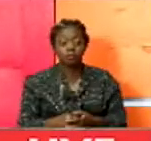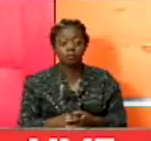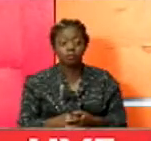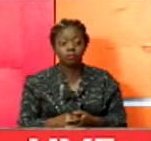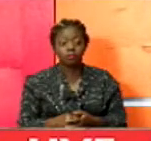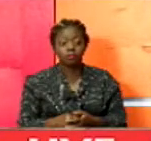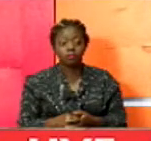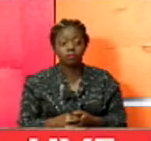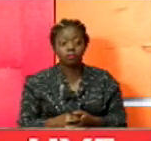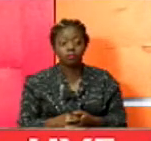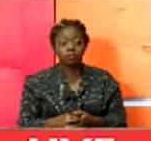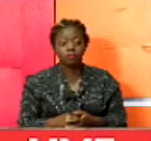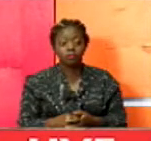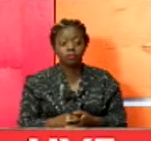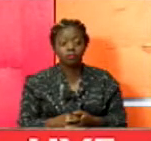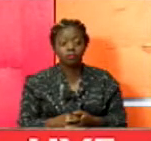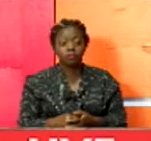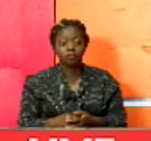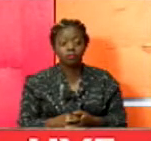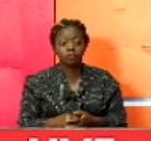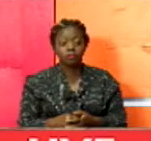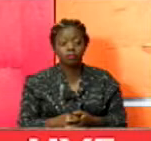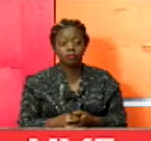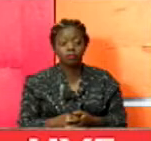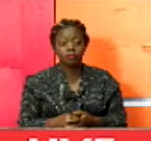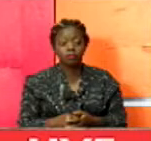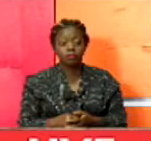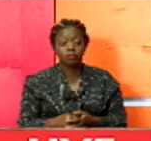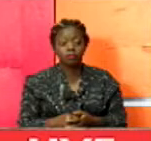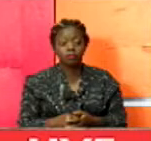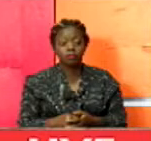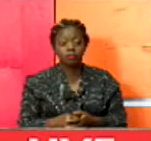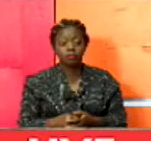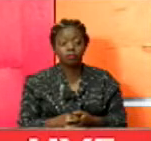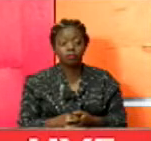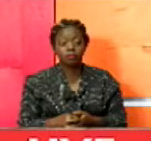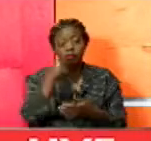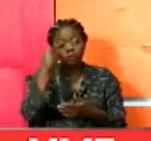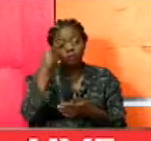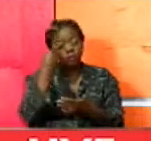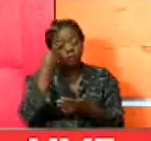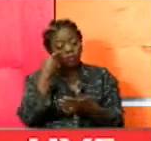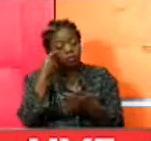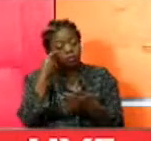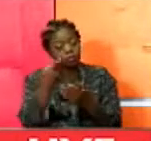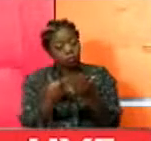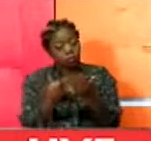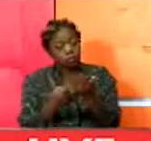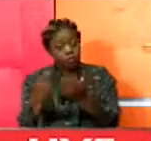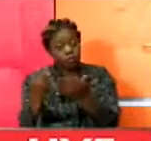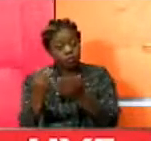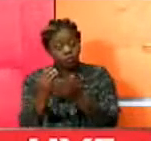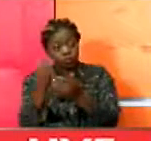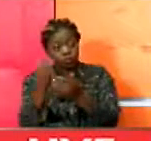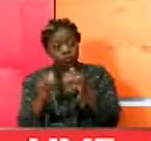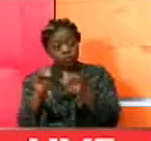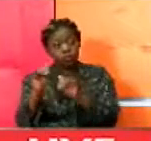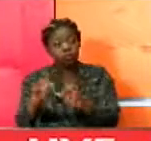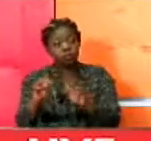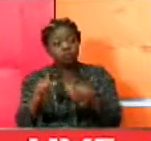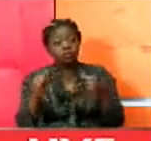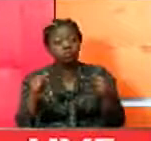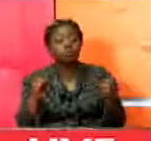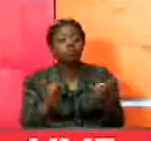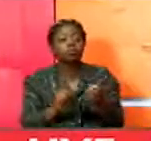enguzi babasudde babajja mu y'amatooke babatwala mu z'obutungulu ate nga b'amatooke bwaba bagambye wamusigala ngwe mulimu y'amatooke tebugenda kufuna